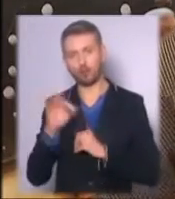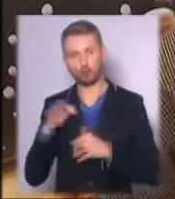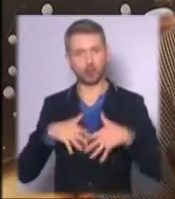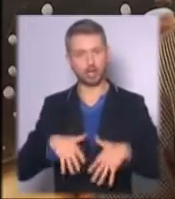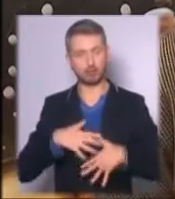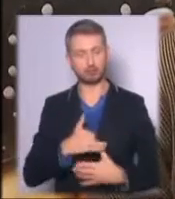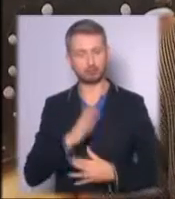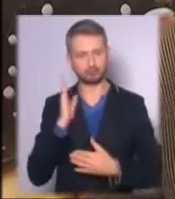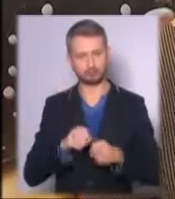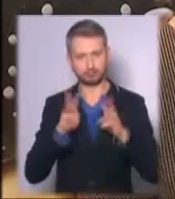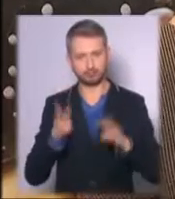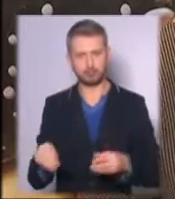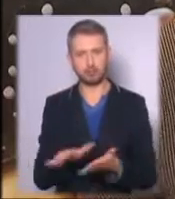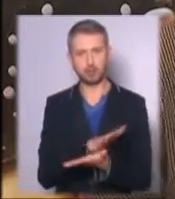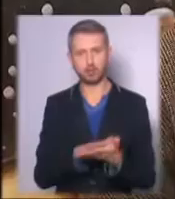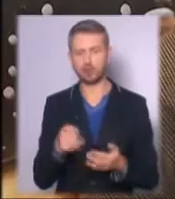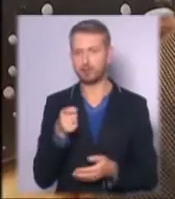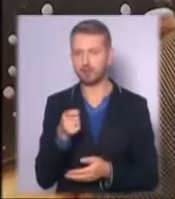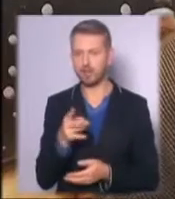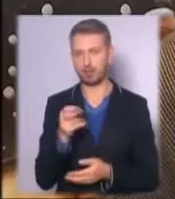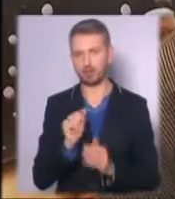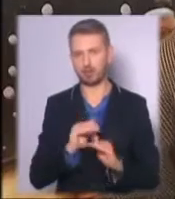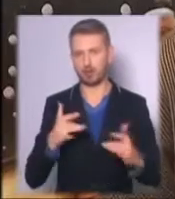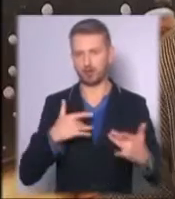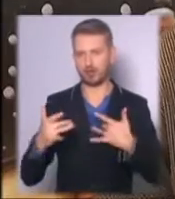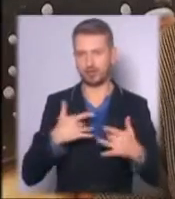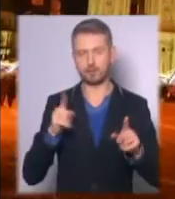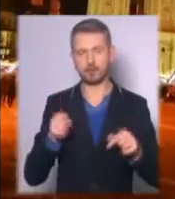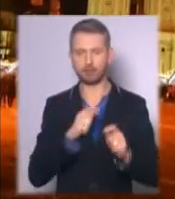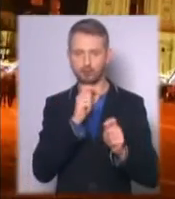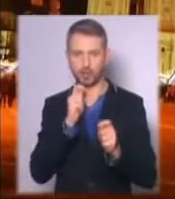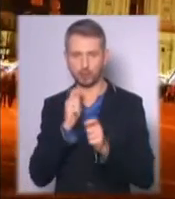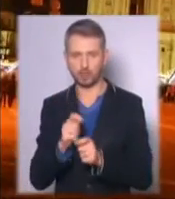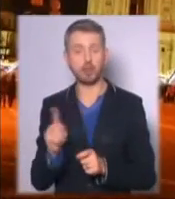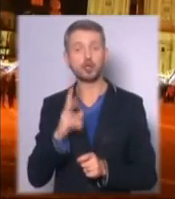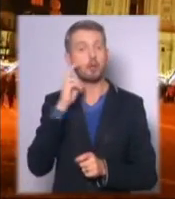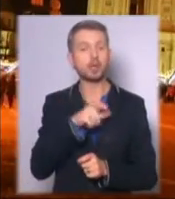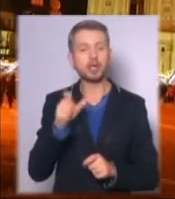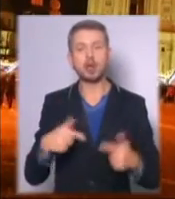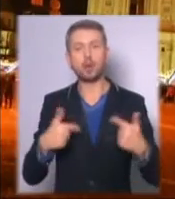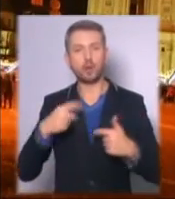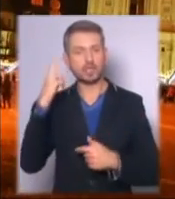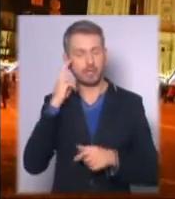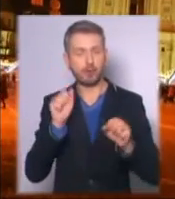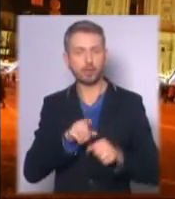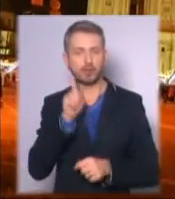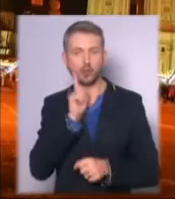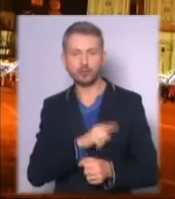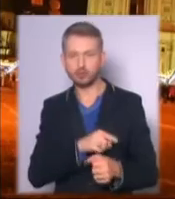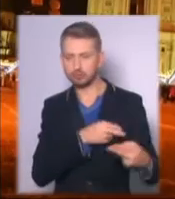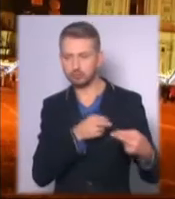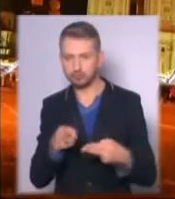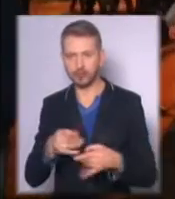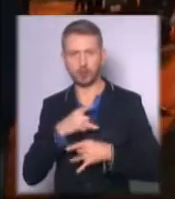забезпечимо безкоштовними квитками на дитячі вистави, а також подарунками. Аби кияни та гості столиці могли зручніше дістатись до